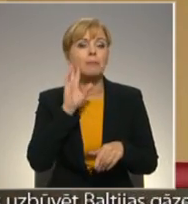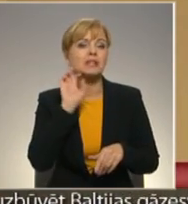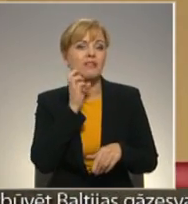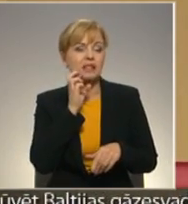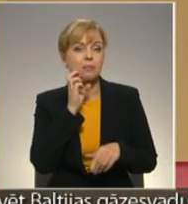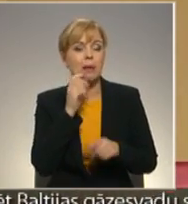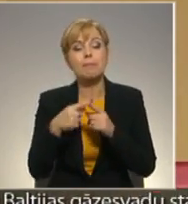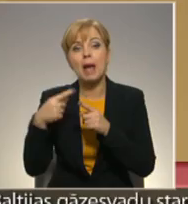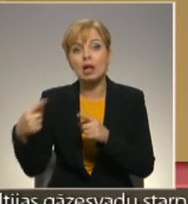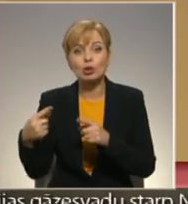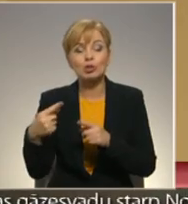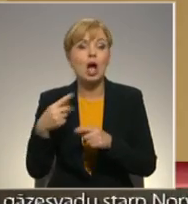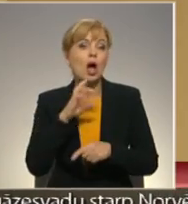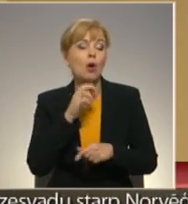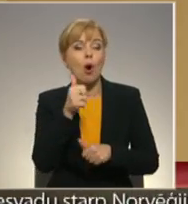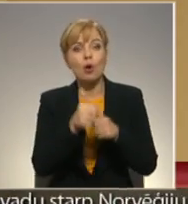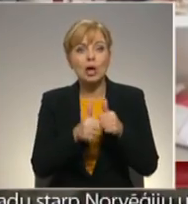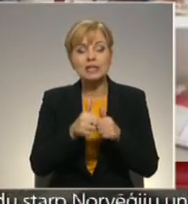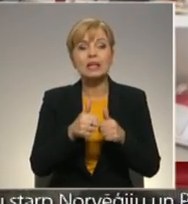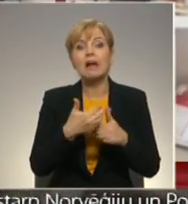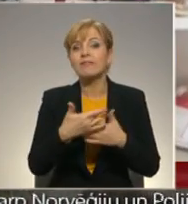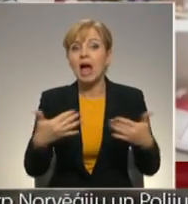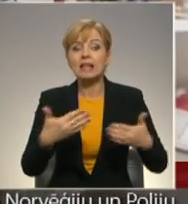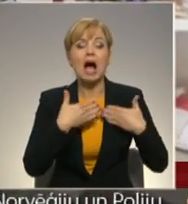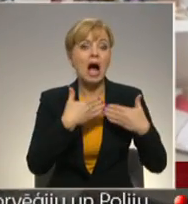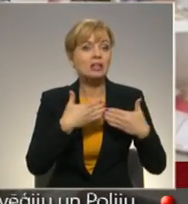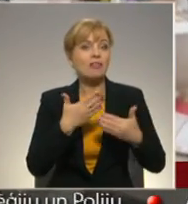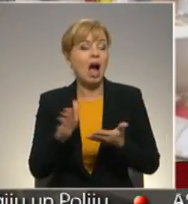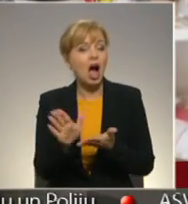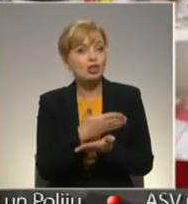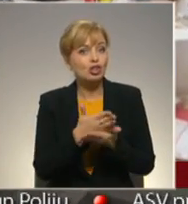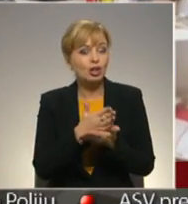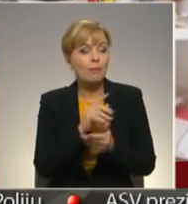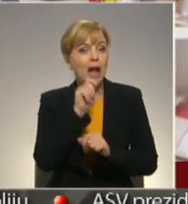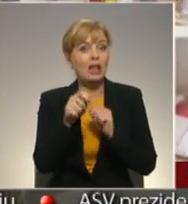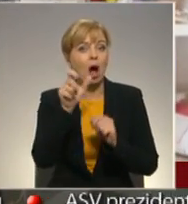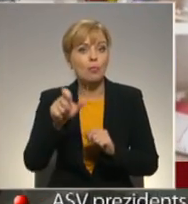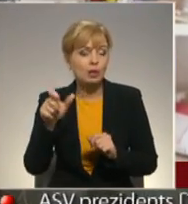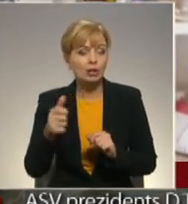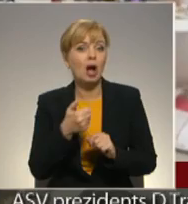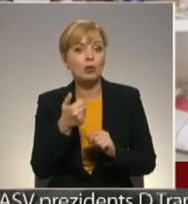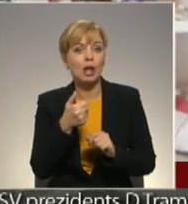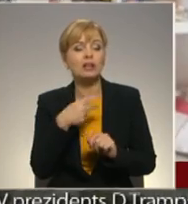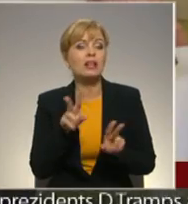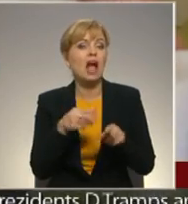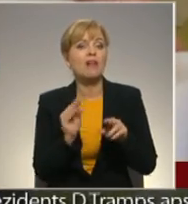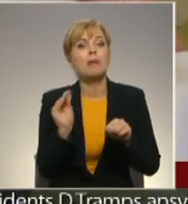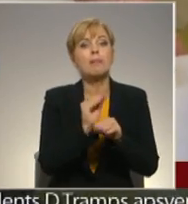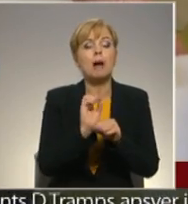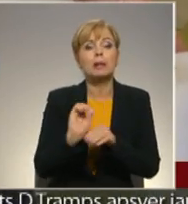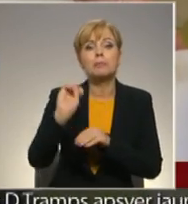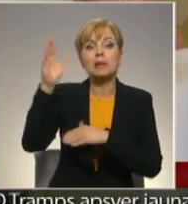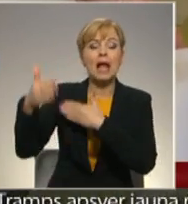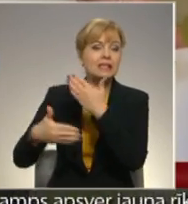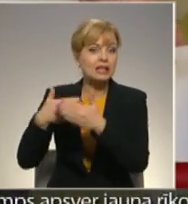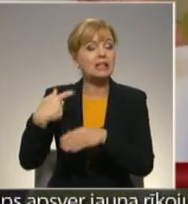periods. Vecmāmiņu konkursu no citām līdzīga veida aktivitātēm atšķiras ar to, ka laureātēm turpmākā gada garumā nav jāveic papildus prezentācijas vai citus